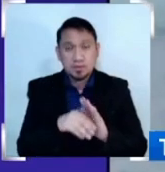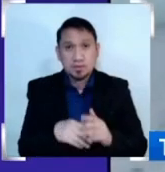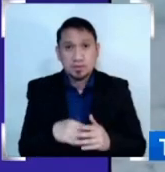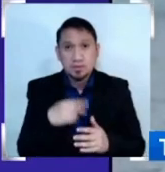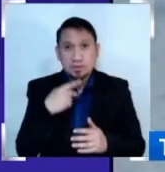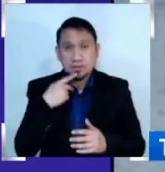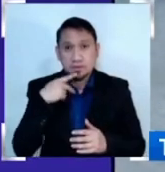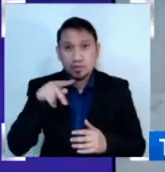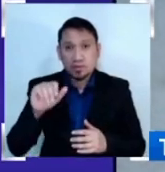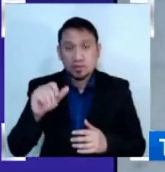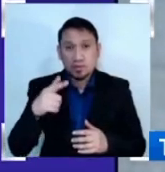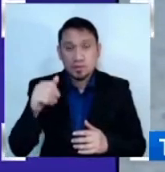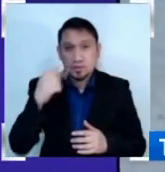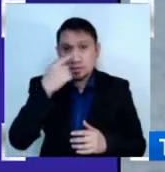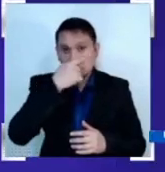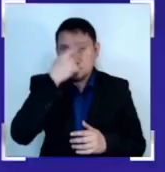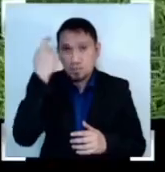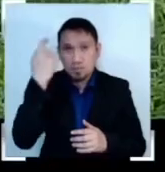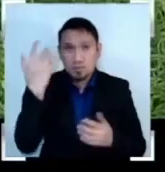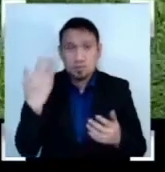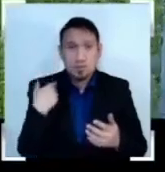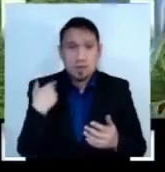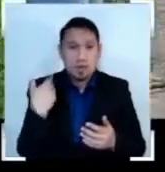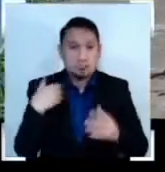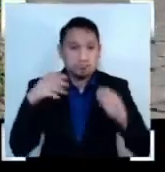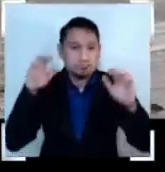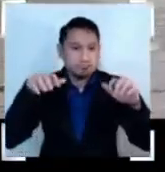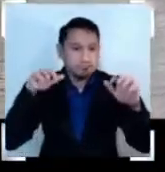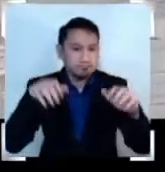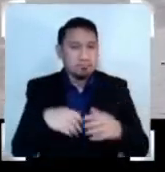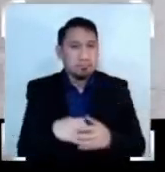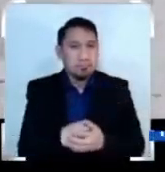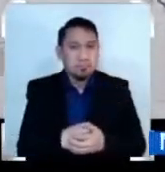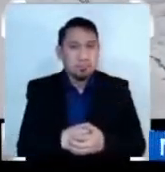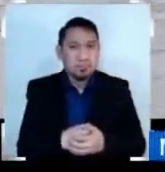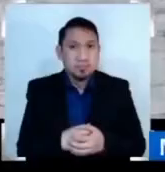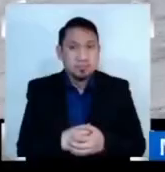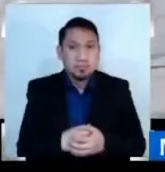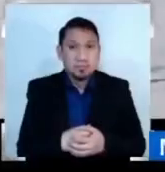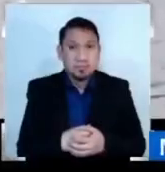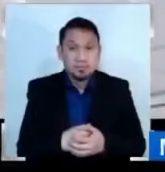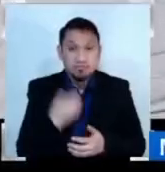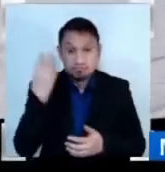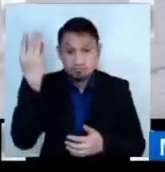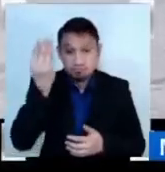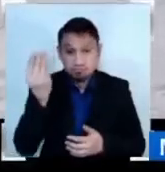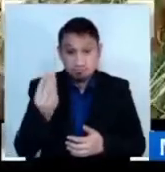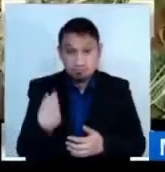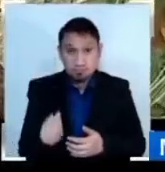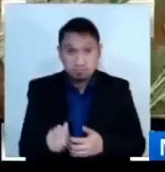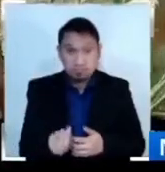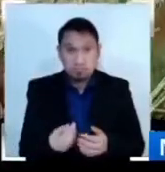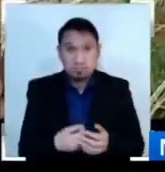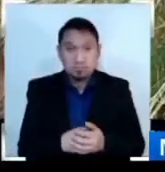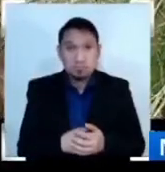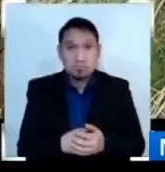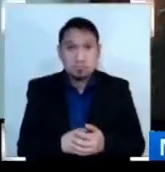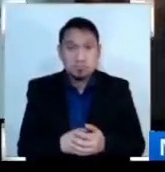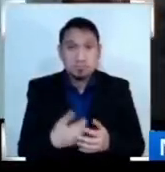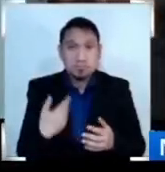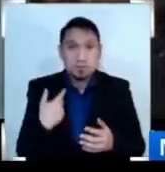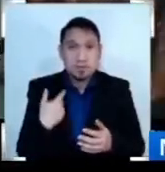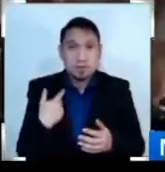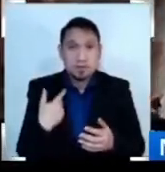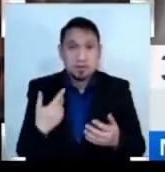ito dahil sa thunderstorm sa lugar. Kapag tumama sa lupa ang ipo-ipo, tinatawag itong buhawi. May ganyang nanalasa